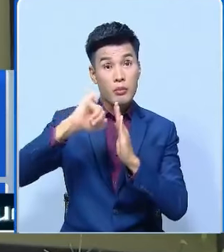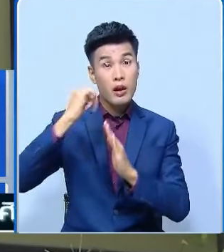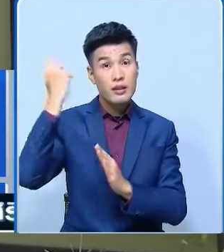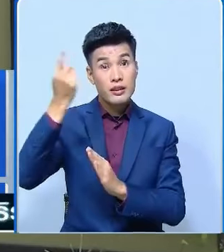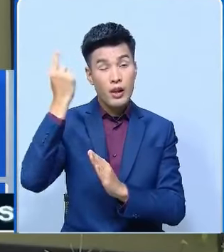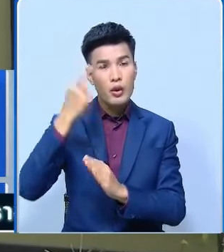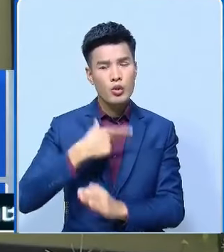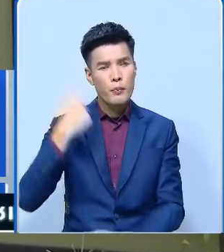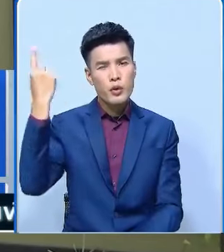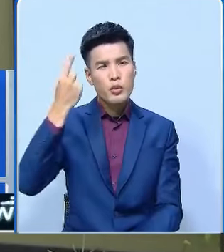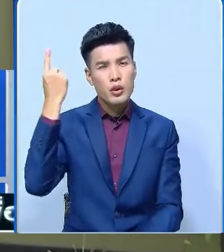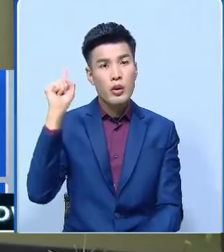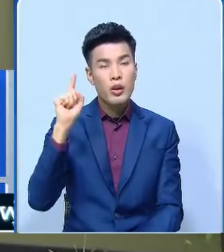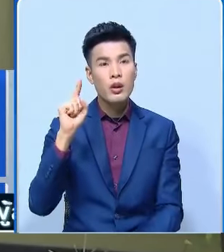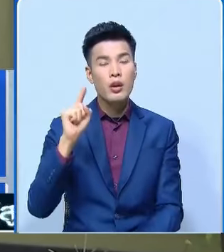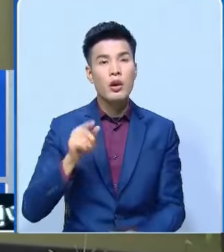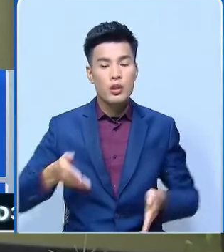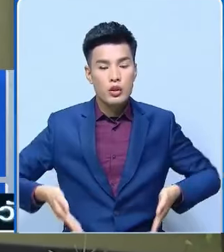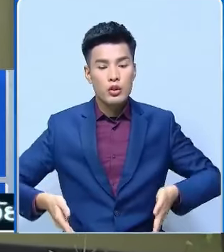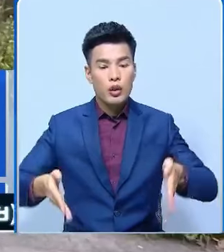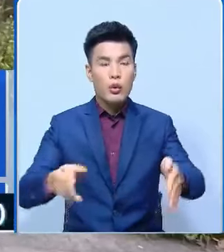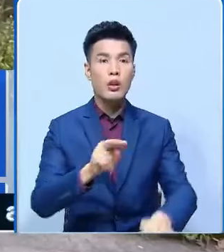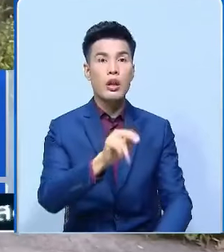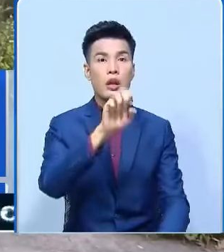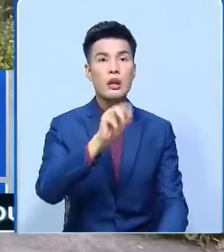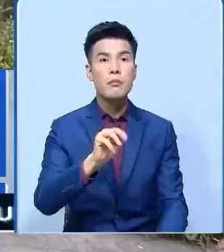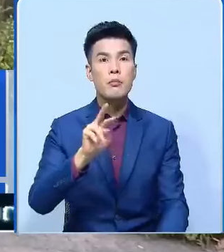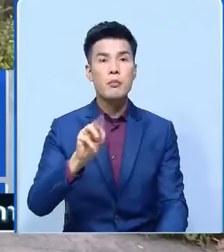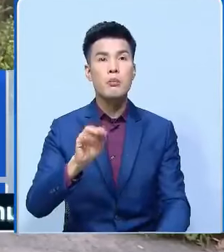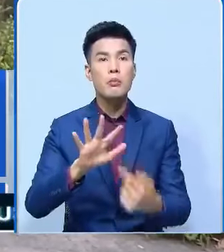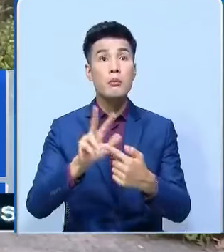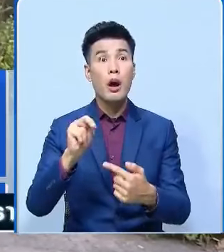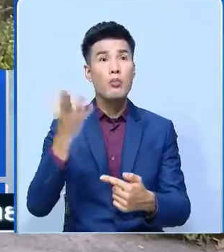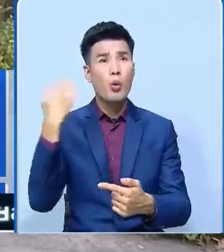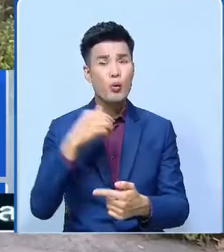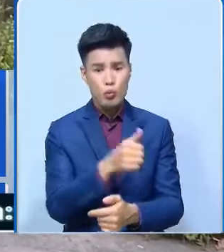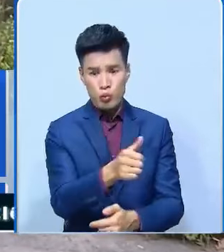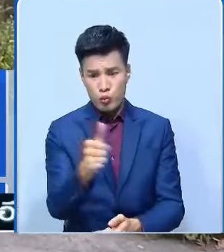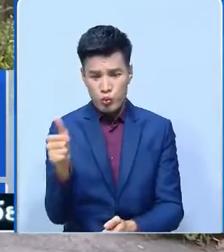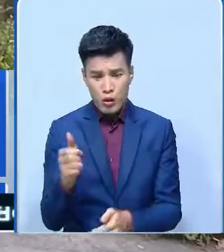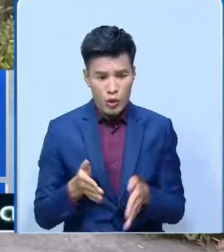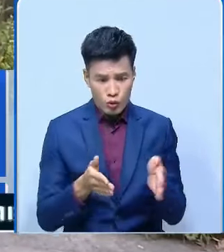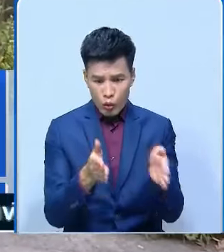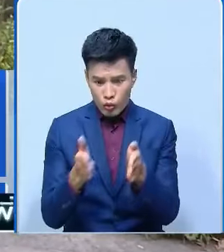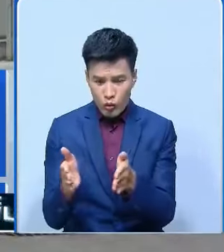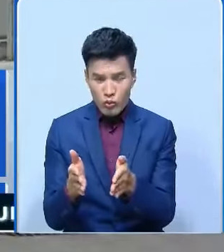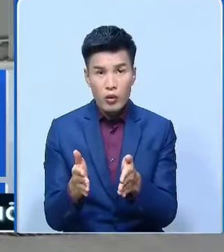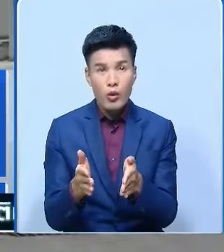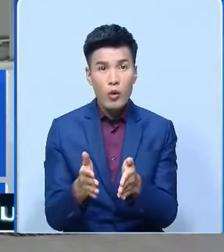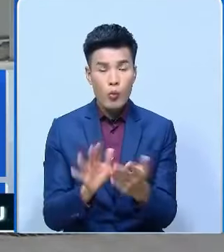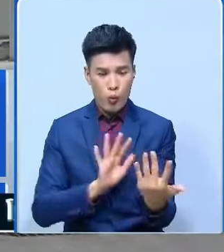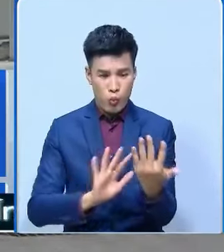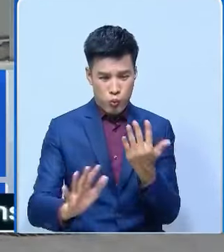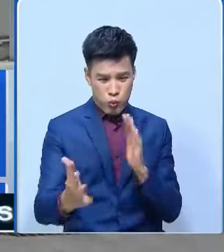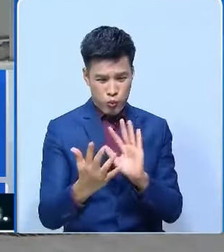ไปกันนะนักท่องเที่ยวไปแถวนิมันเหมินใช่ไหมเมื่อก่อนอุ้ยคนแห่ คึกคักเนาะ ตั้งแต่เมื่อก่อนยังมีแค่ไม่กี่ซอยอ่ะเดี๋ยวนี้พอนิมันเหมินมัน